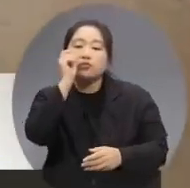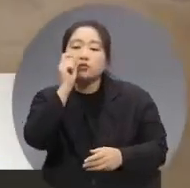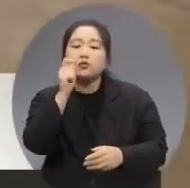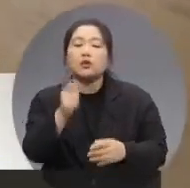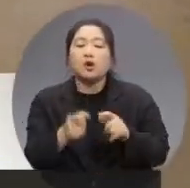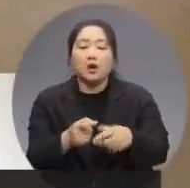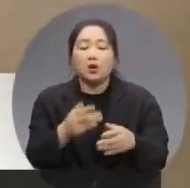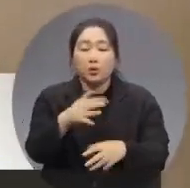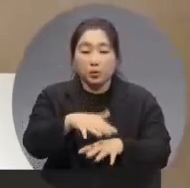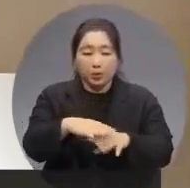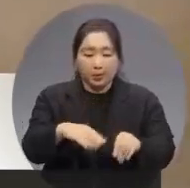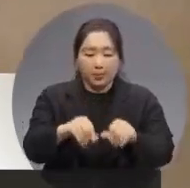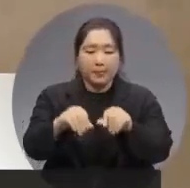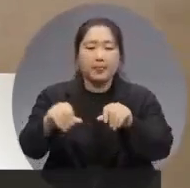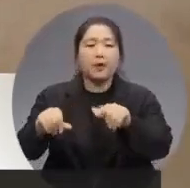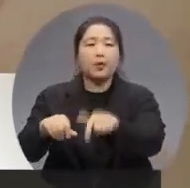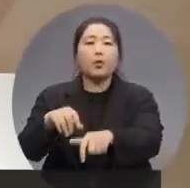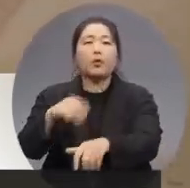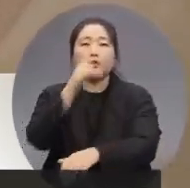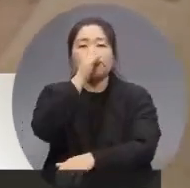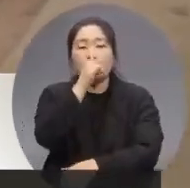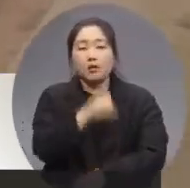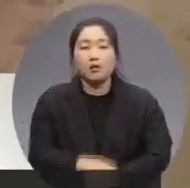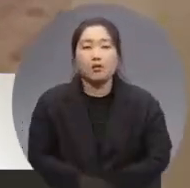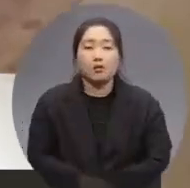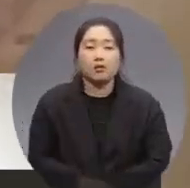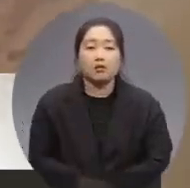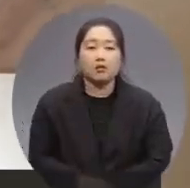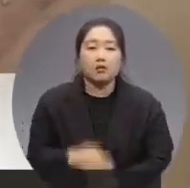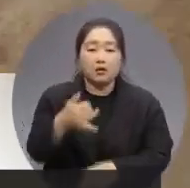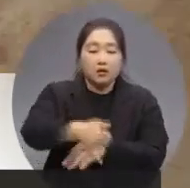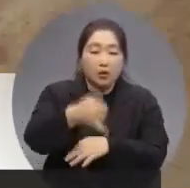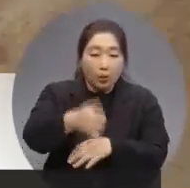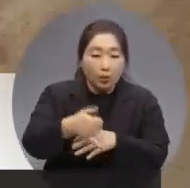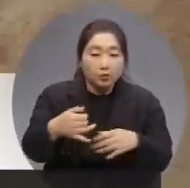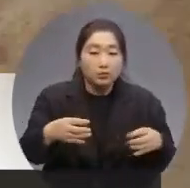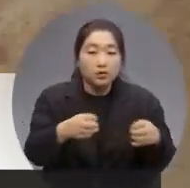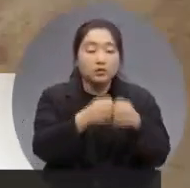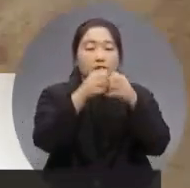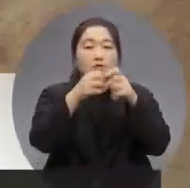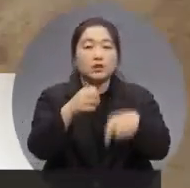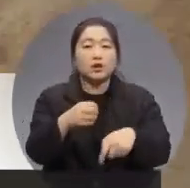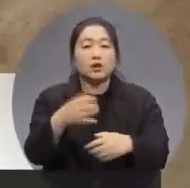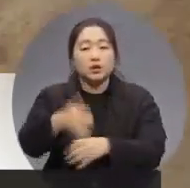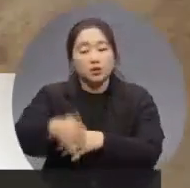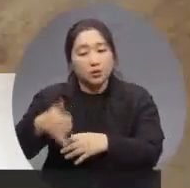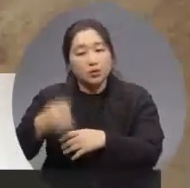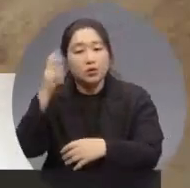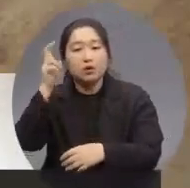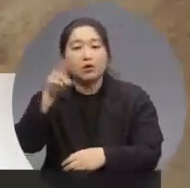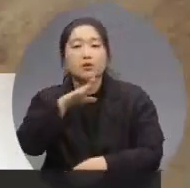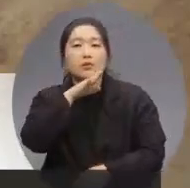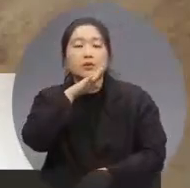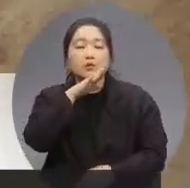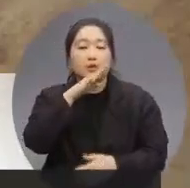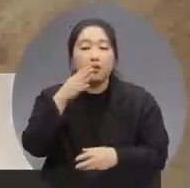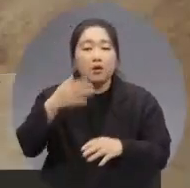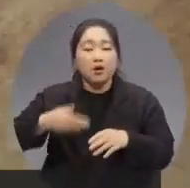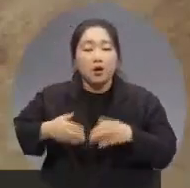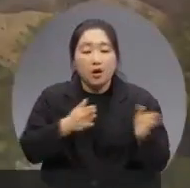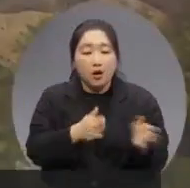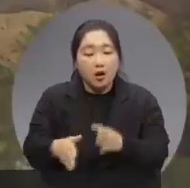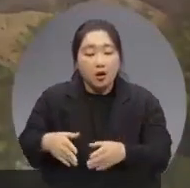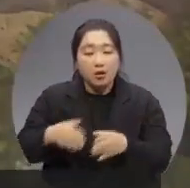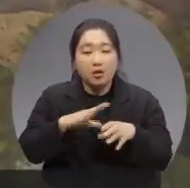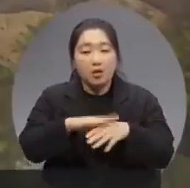할 논에서 먼지만 날리는 곳이 있습니다. 공사 시기가 정해져 있고 농사철이 예상됐었는데도 뒤늦게